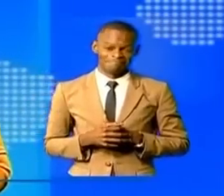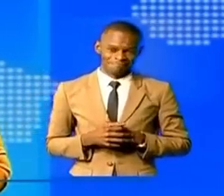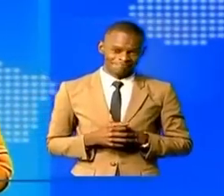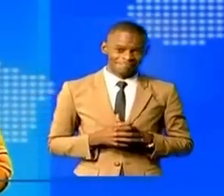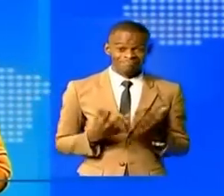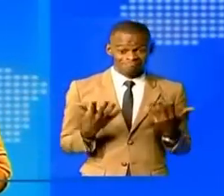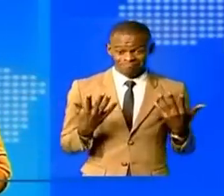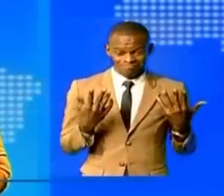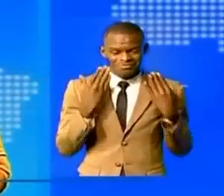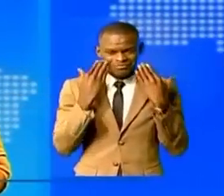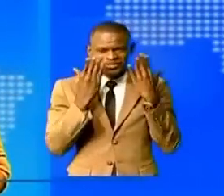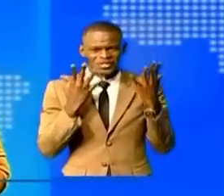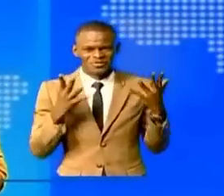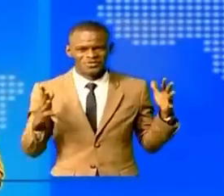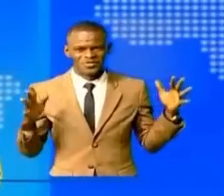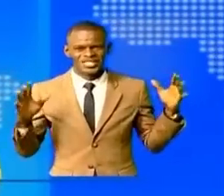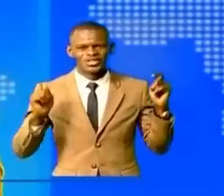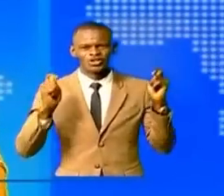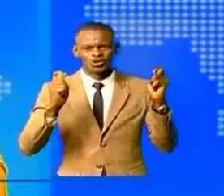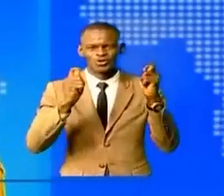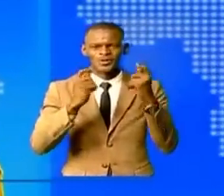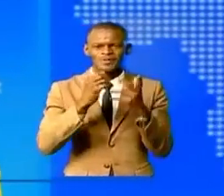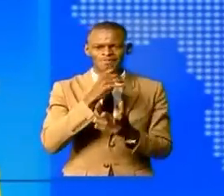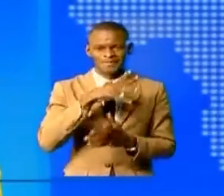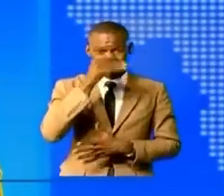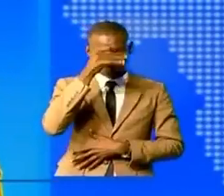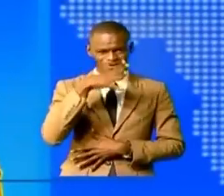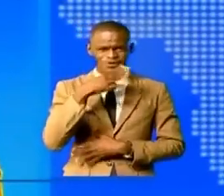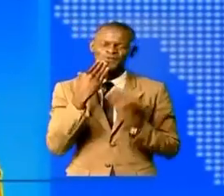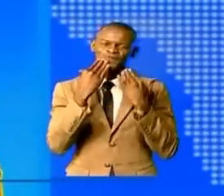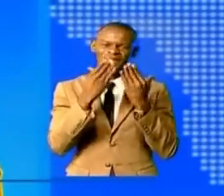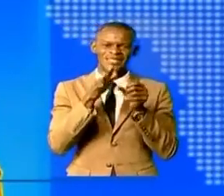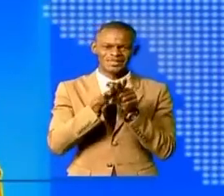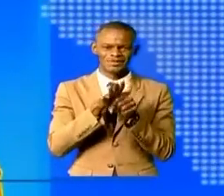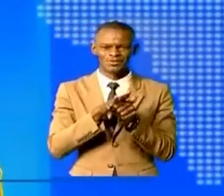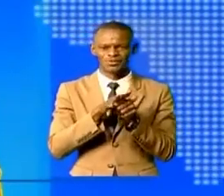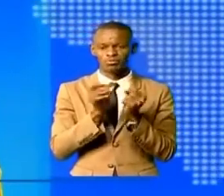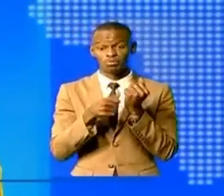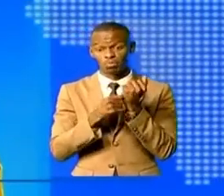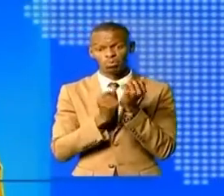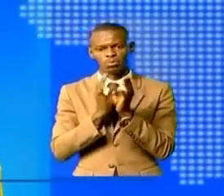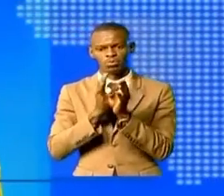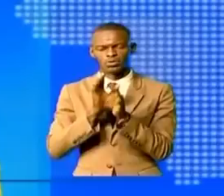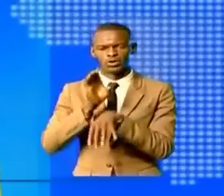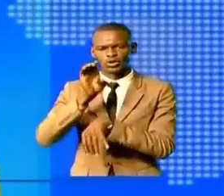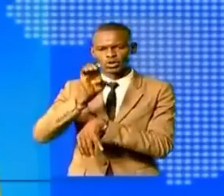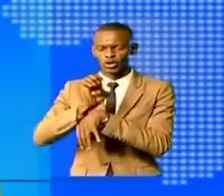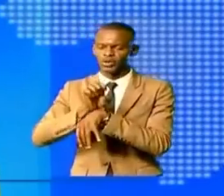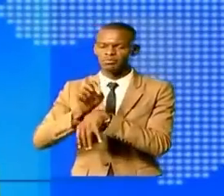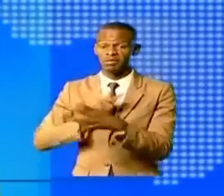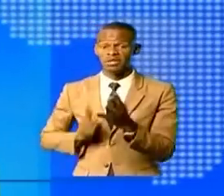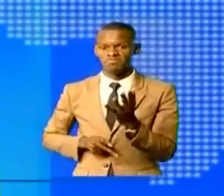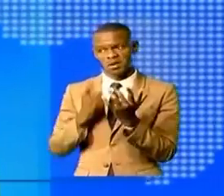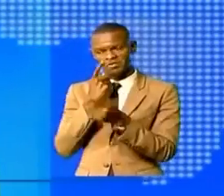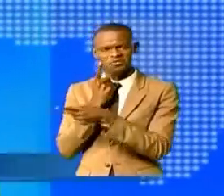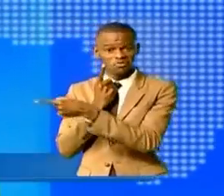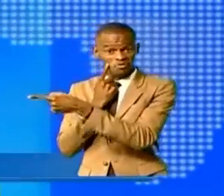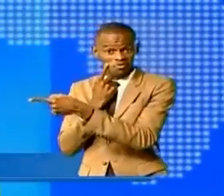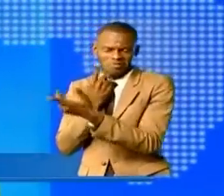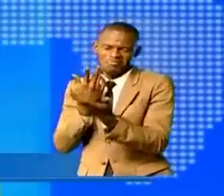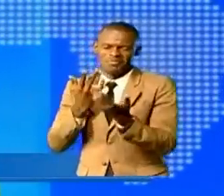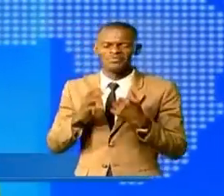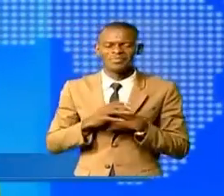Et voilà, ce journal est terminé, madame, monsieur. Merci à tous les kimbanguistes du monde entier de l'avoir suivi. Retrouvez à